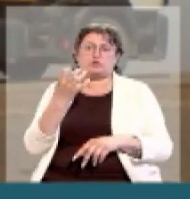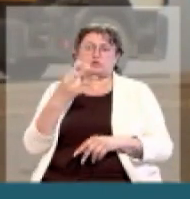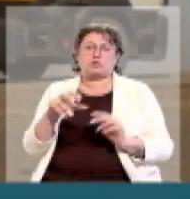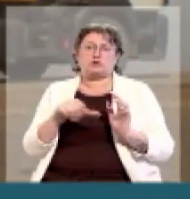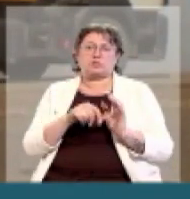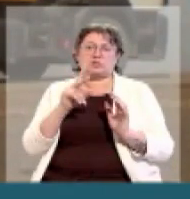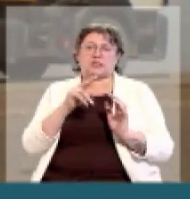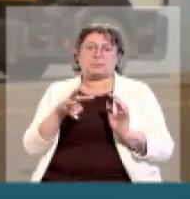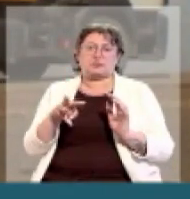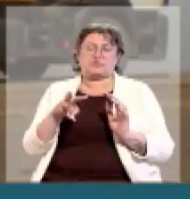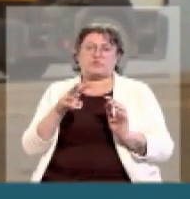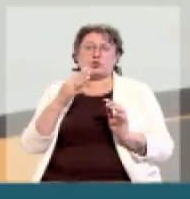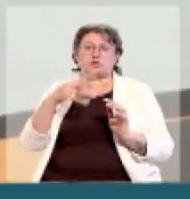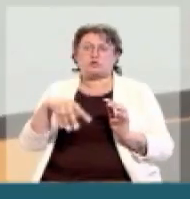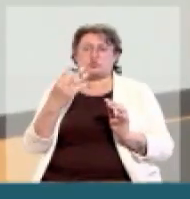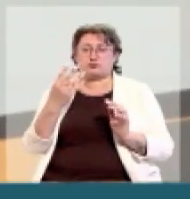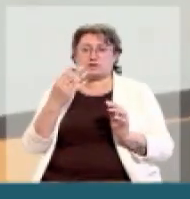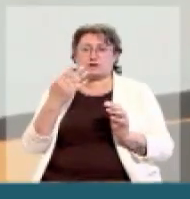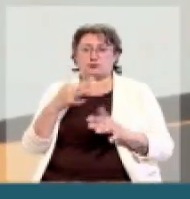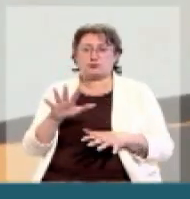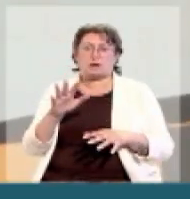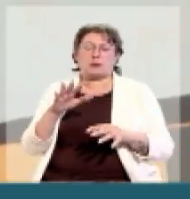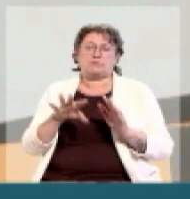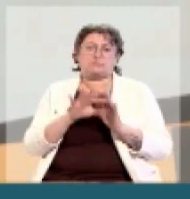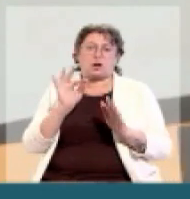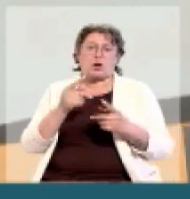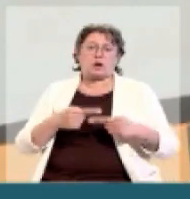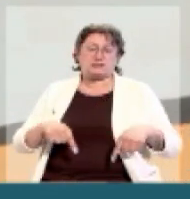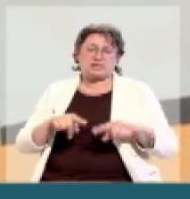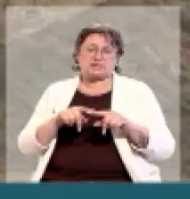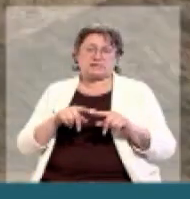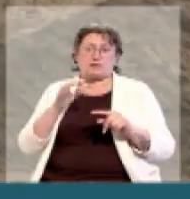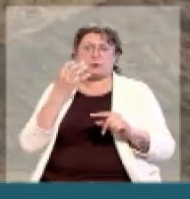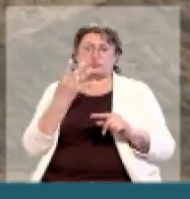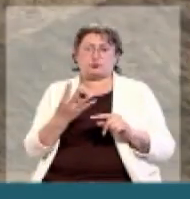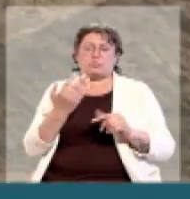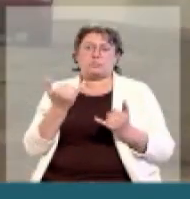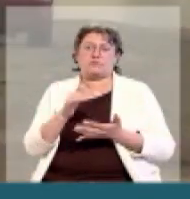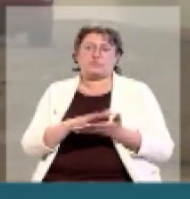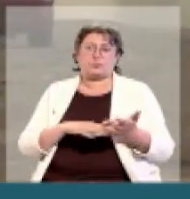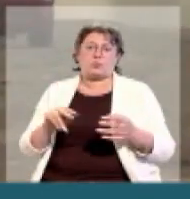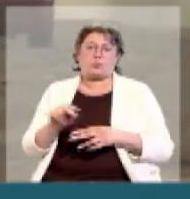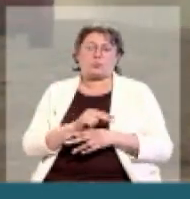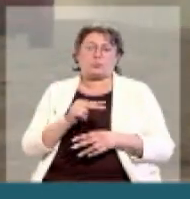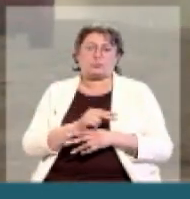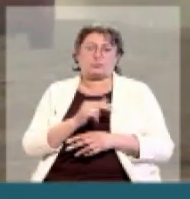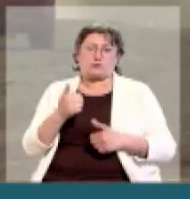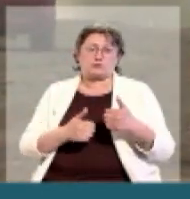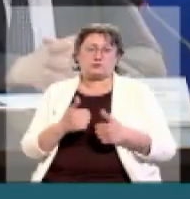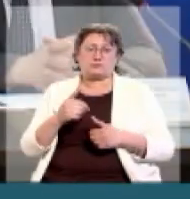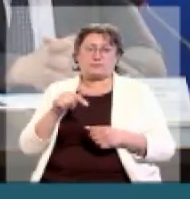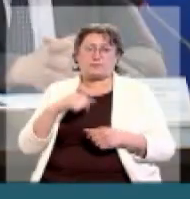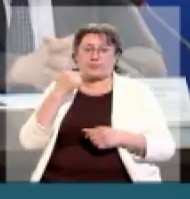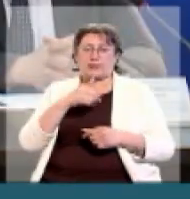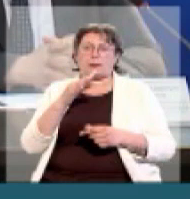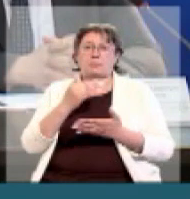446 километров. По 44 проектам уже определены подрядные организации, по 4 ведутся конкурсные процедуры. В текущем году